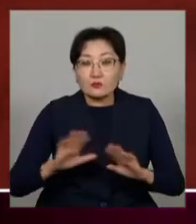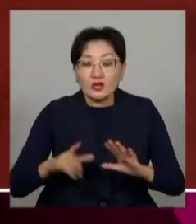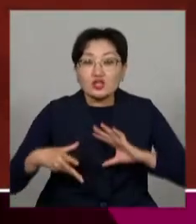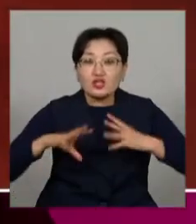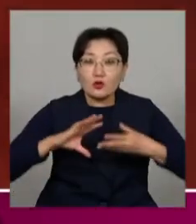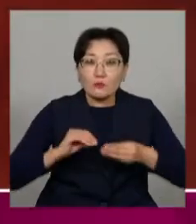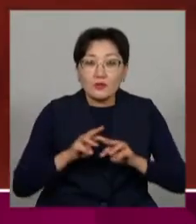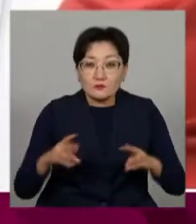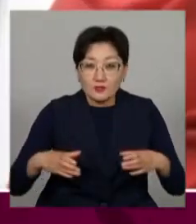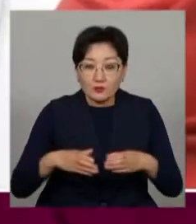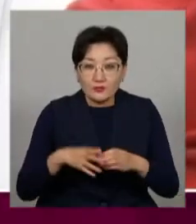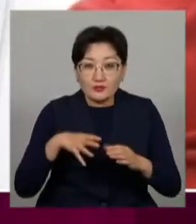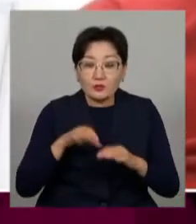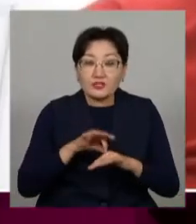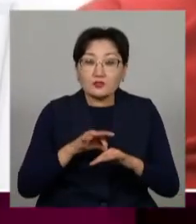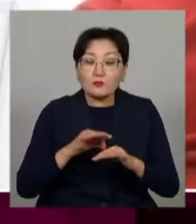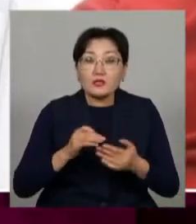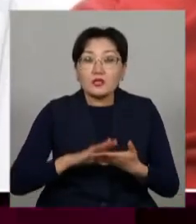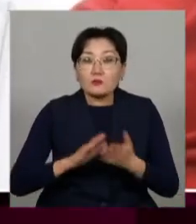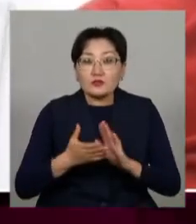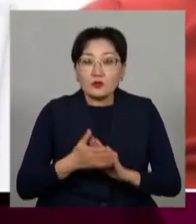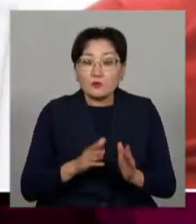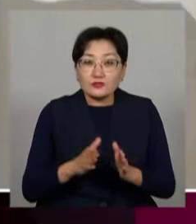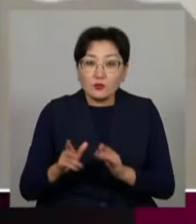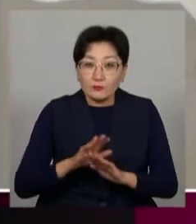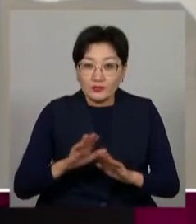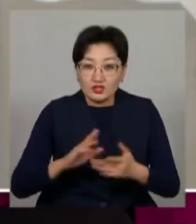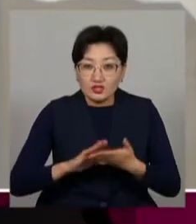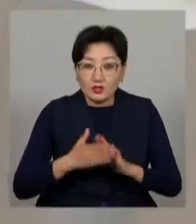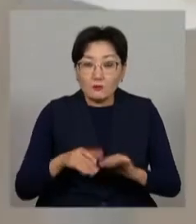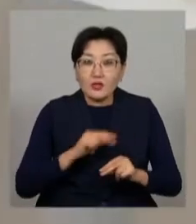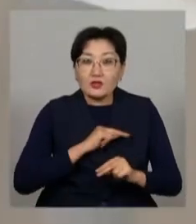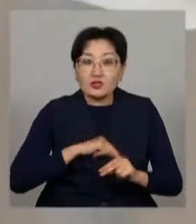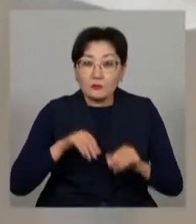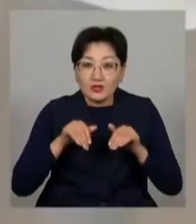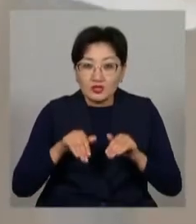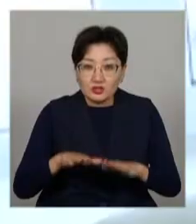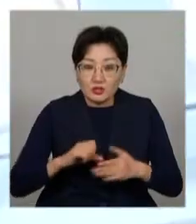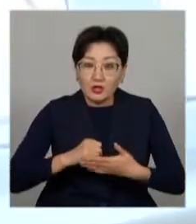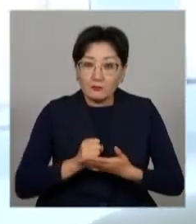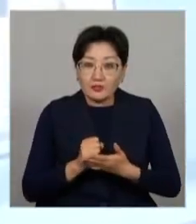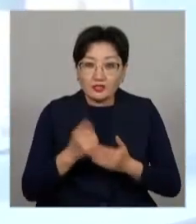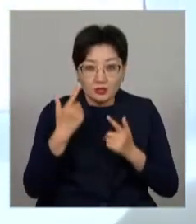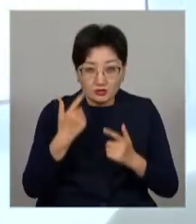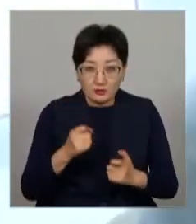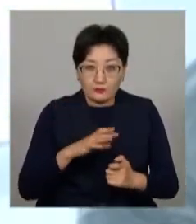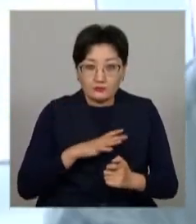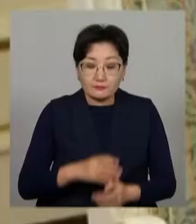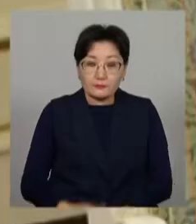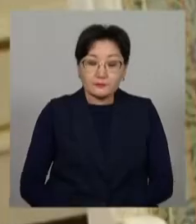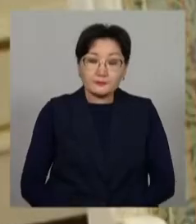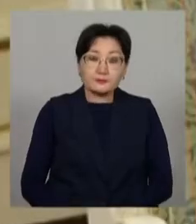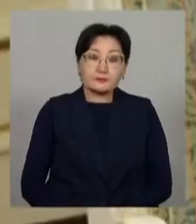жалпы үкімет құрамына эпидемиологиялық ахуал тұрақтанбаса, кадрлық шешім қабылдайтынын ескертті.